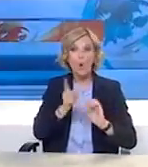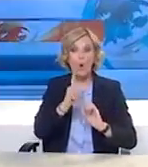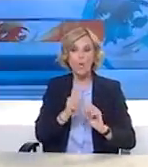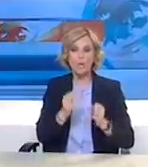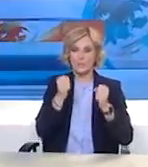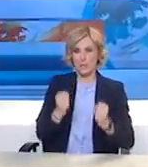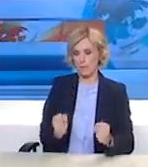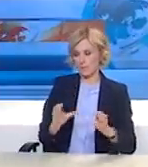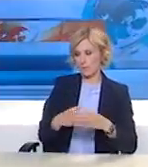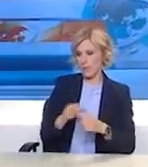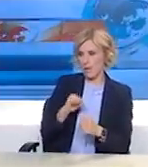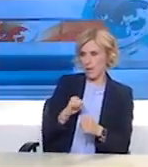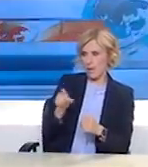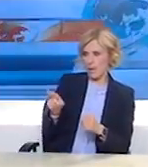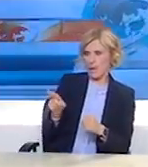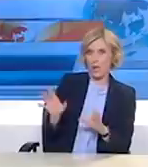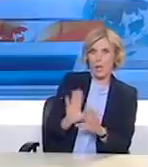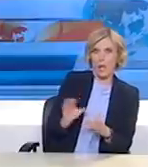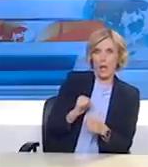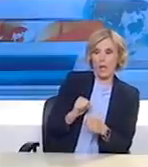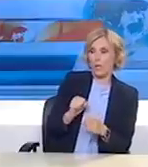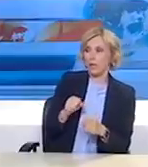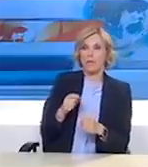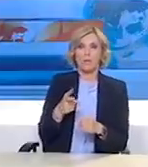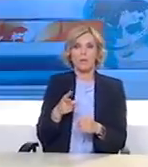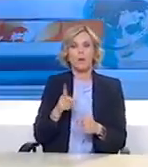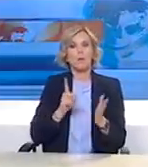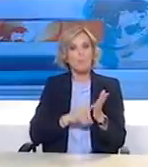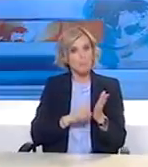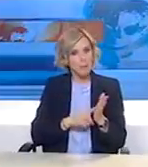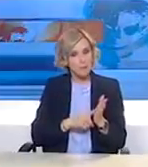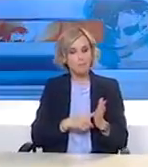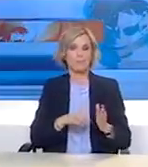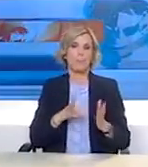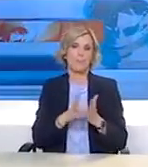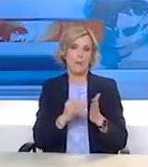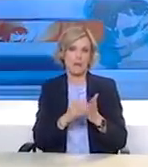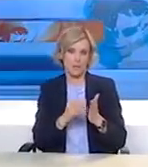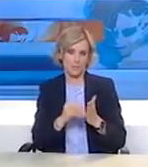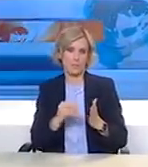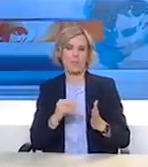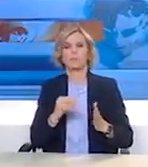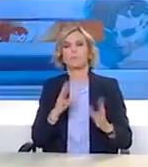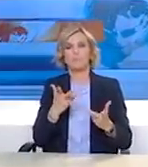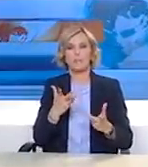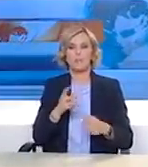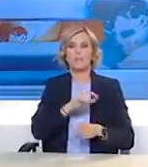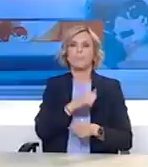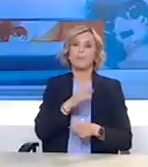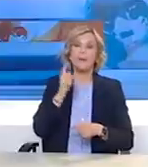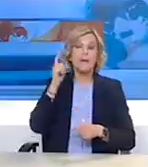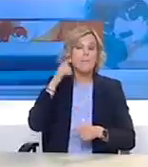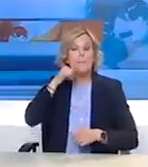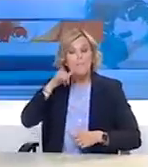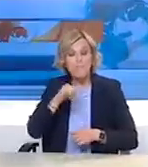να σταματήσουμε να φοβόμαστε το συνωστισμό. Δεν θα βρίσκουμε έτσι την αφορμή να ξεγελάσουμε σε εισαγωγικά την πολιτεία,